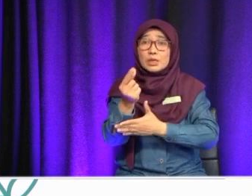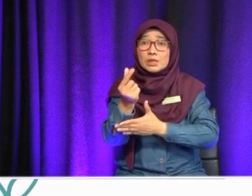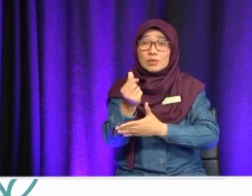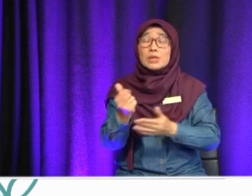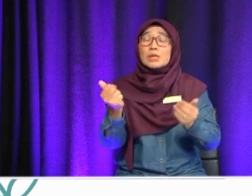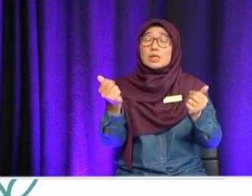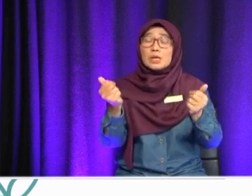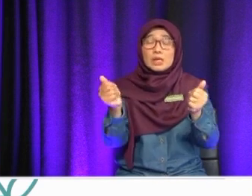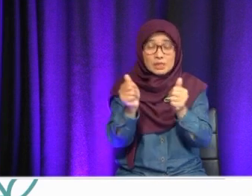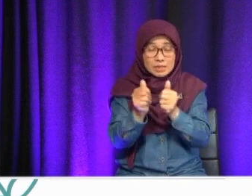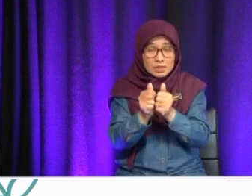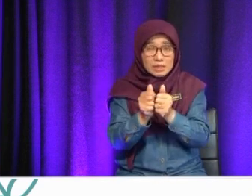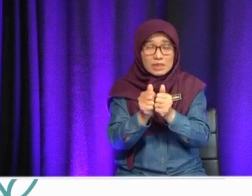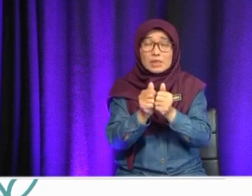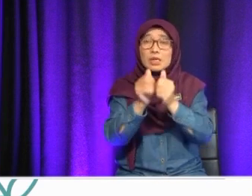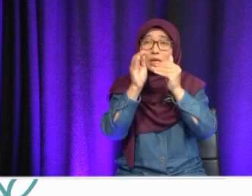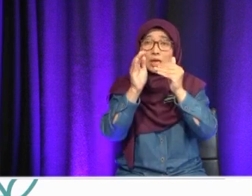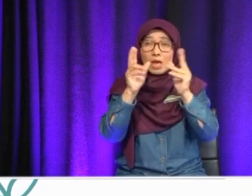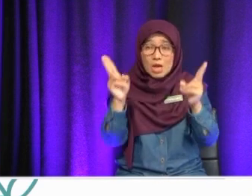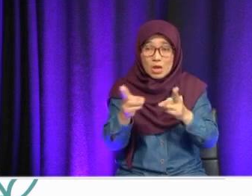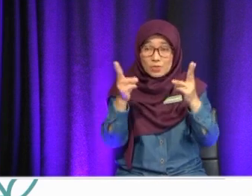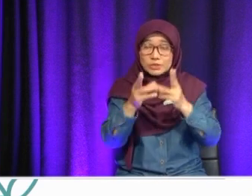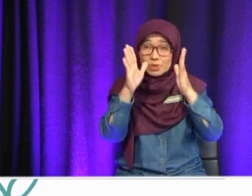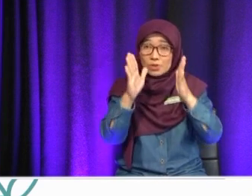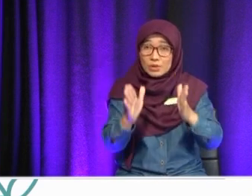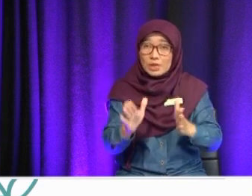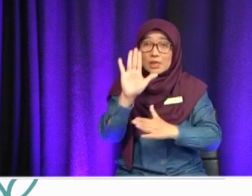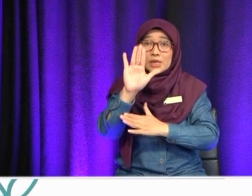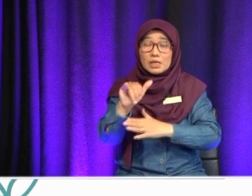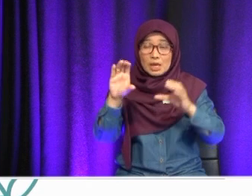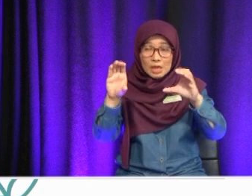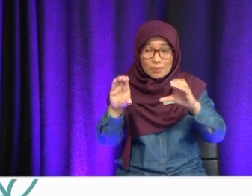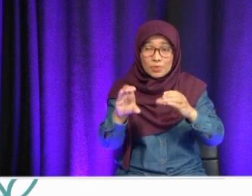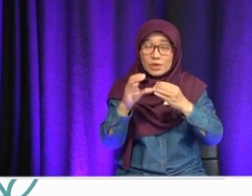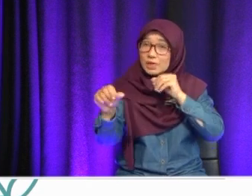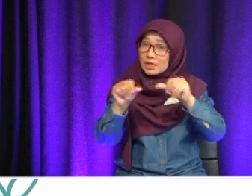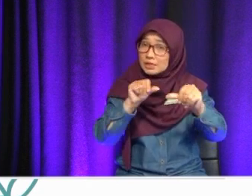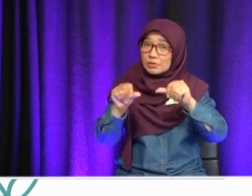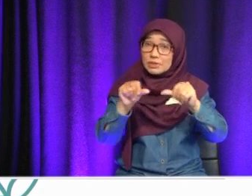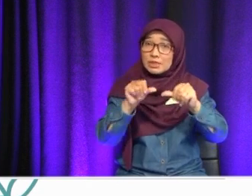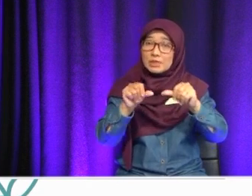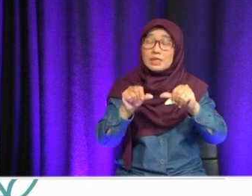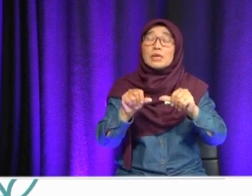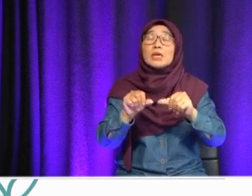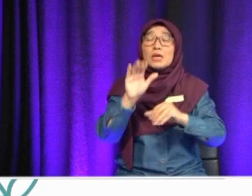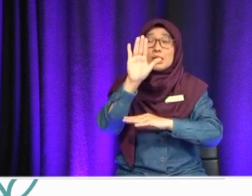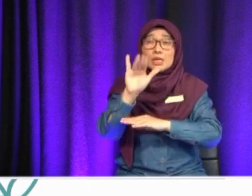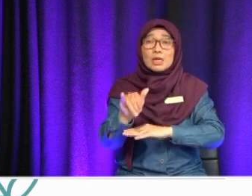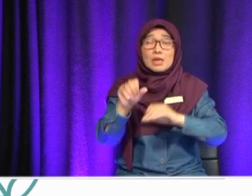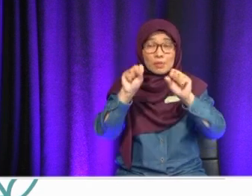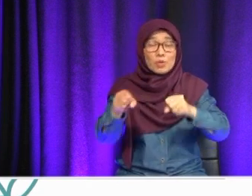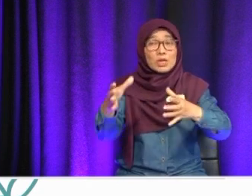pengusaha yang akan menjalankan aktiviti keusahawanan yang boleh menjana